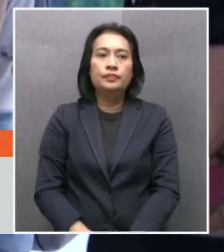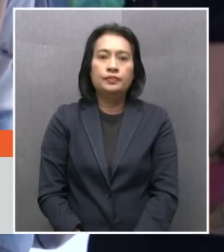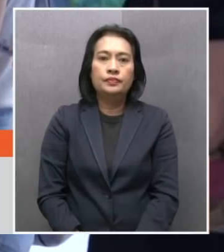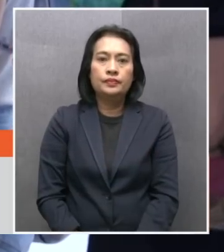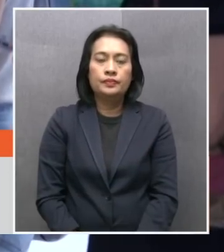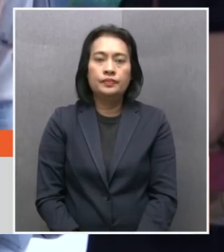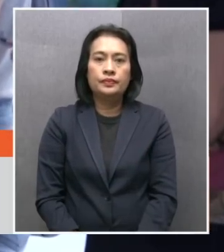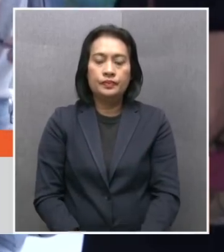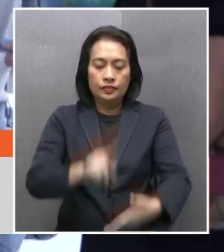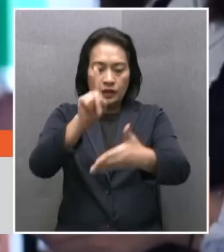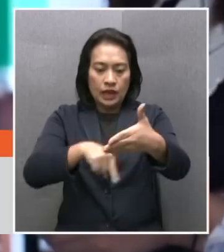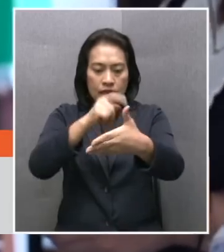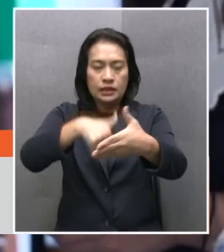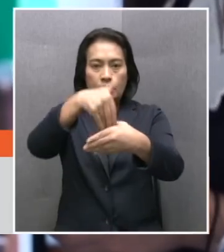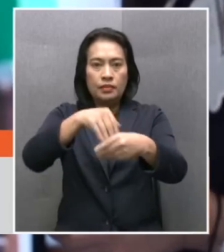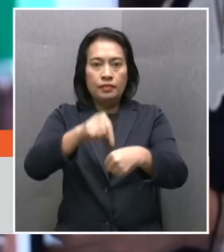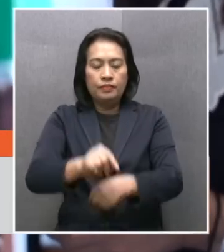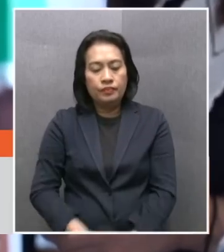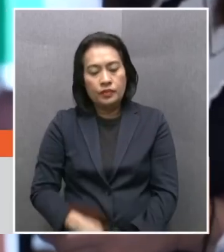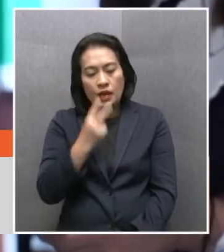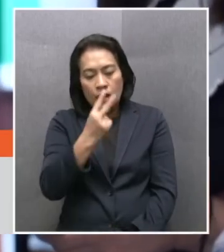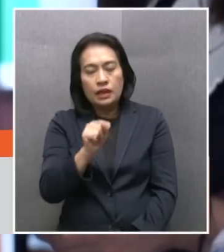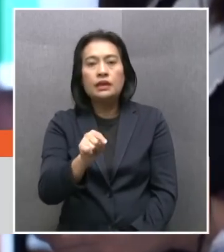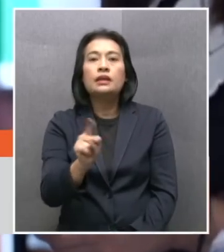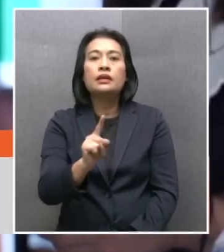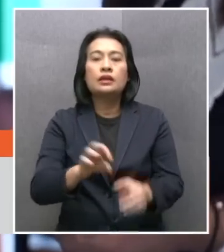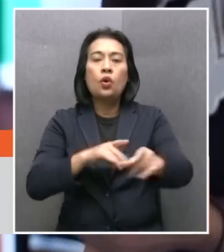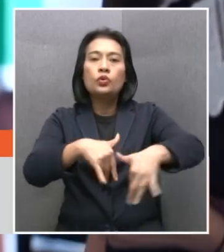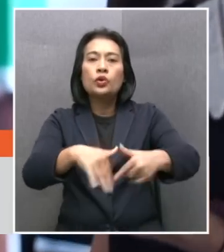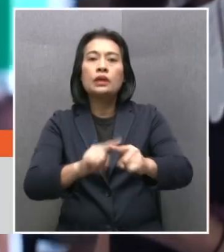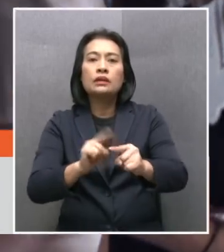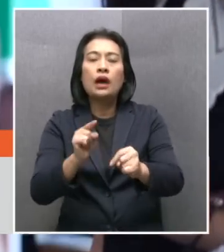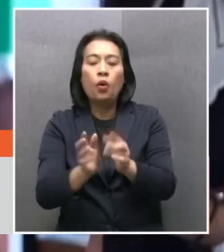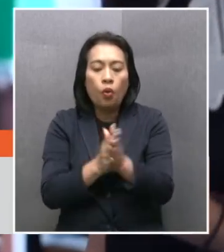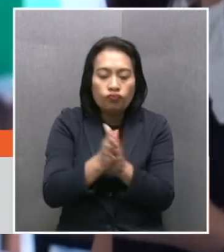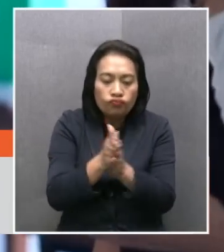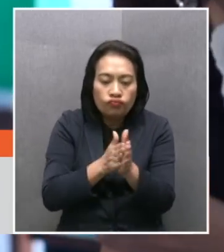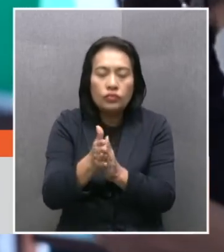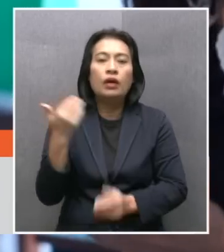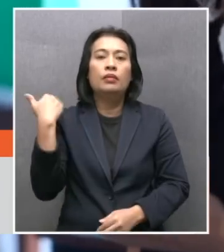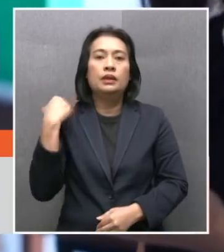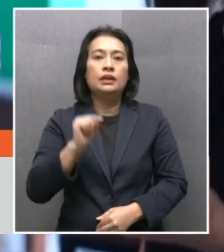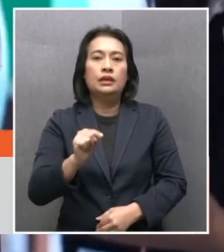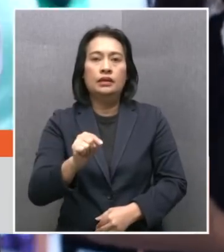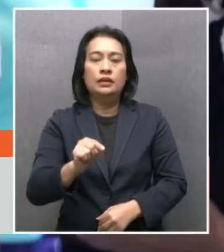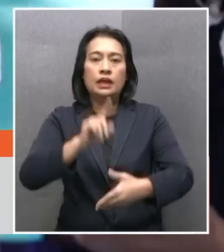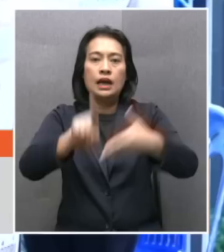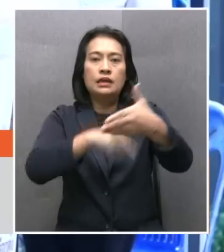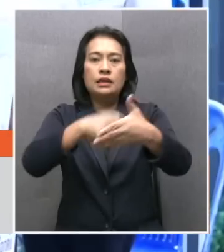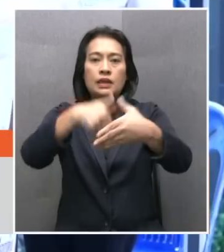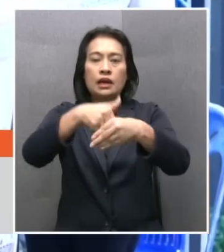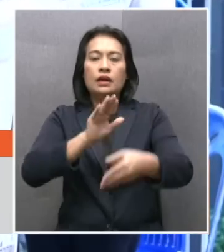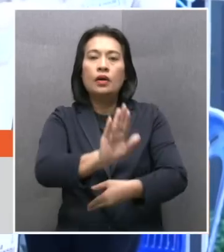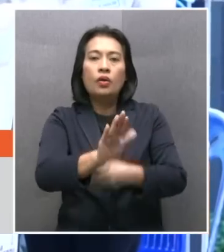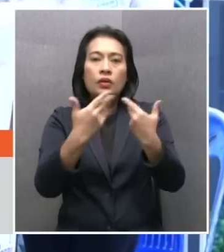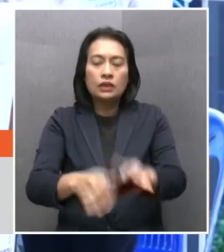ของการเลือกตั้งที่ออกมาส่วนตัวมองว่าเห็นภาพผู้คนตื่นตัวจำนวนมากซึ่งเป็นนิมิตหมายอันดีและเชื่อว่าเมื่อมาลง